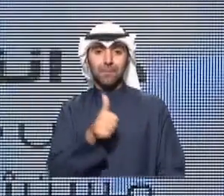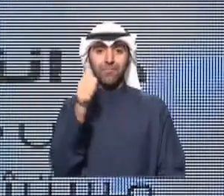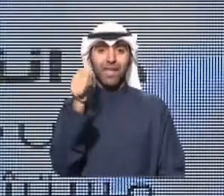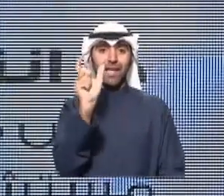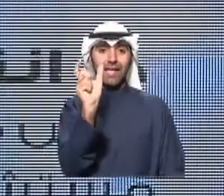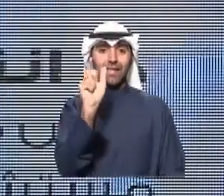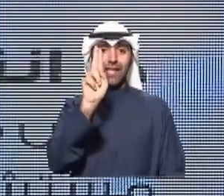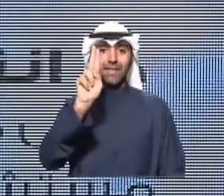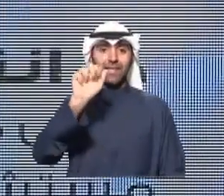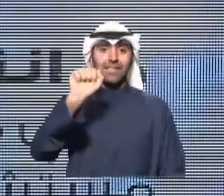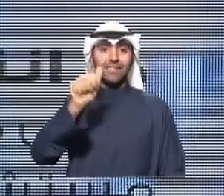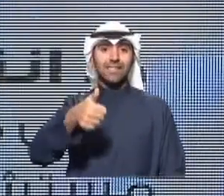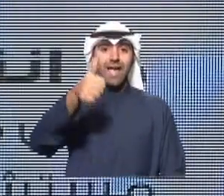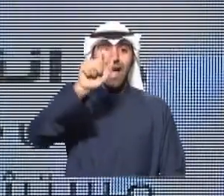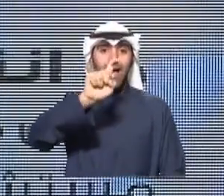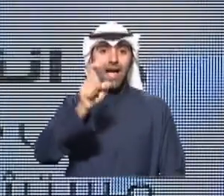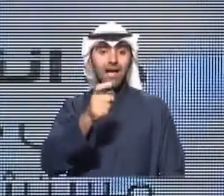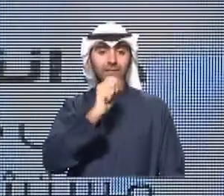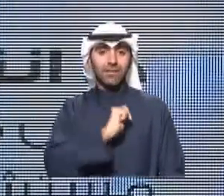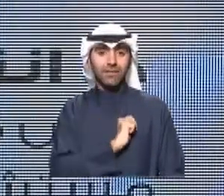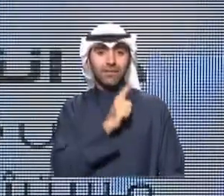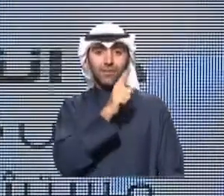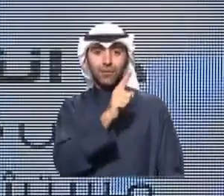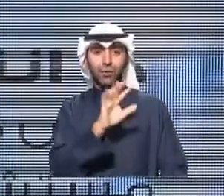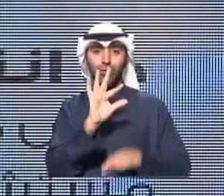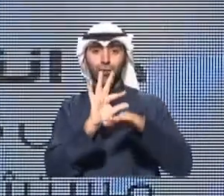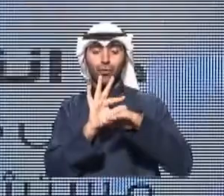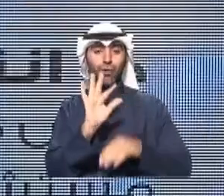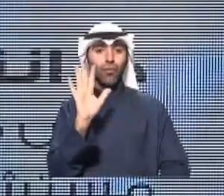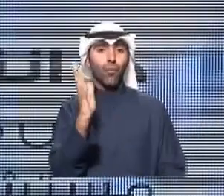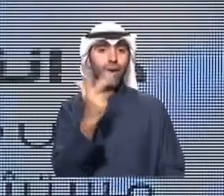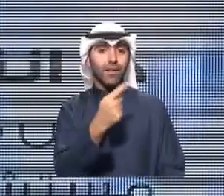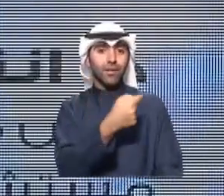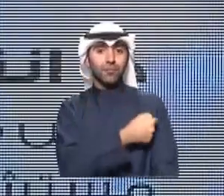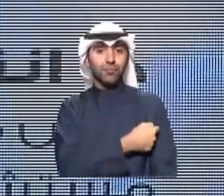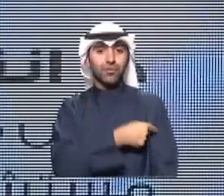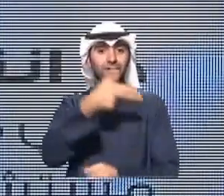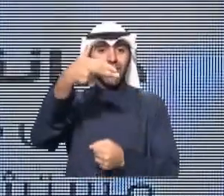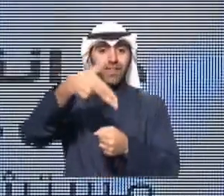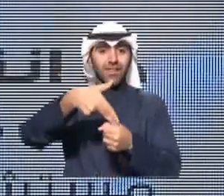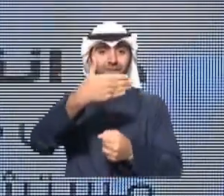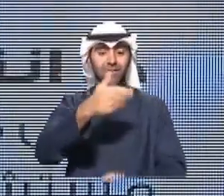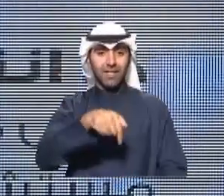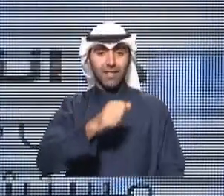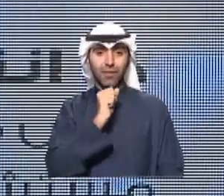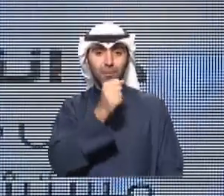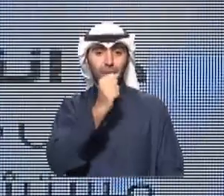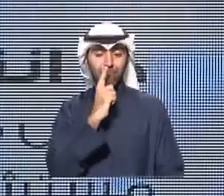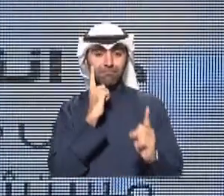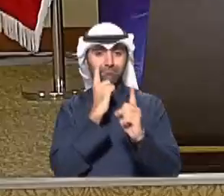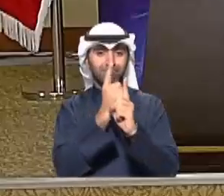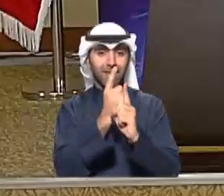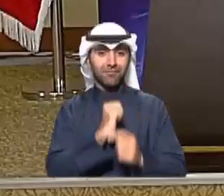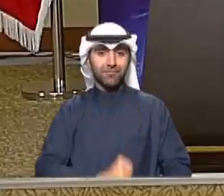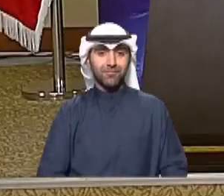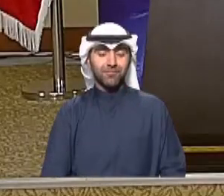ومجرياتها منذ يوم الأحد وحتى اليوم، وما هي الخطط خلال المراحل القادمة. وحياك الله دكتورة انتصار. الله